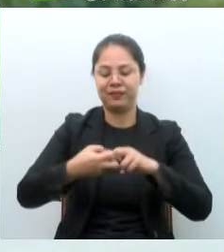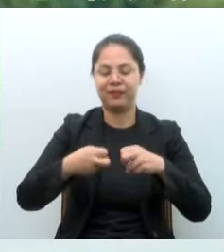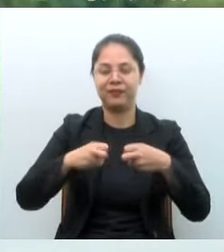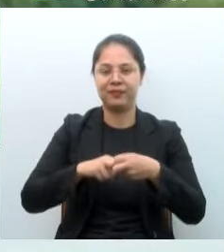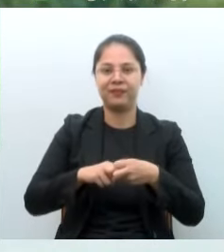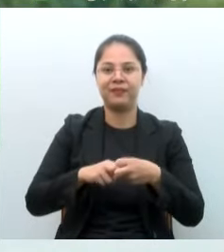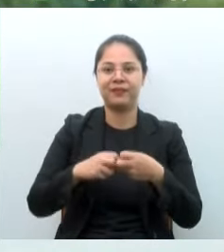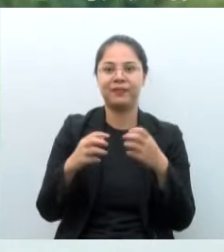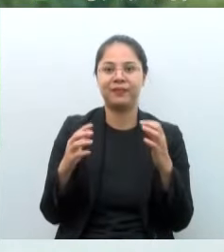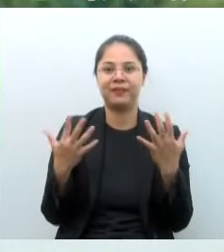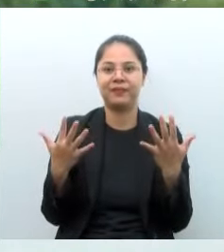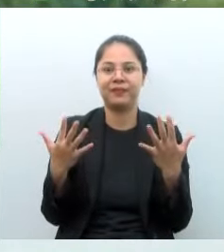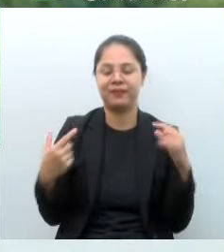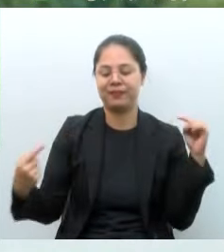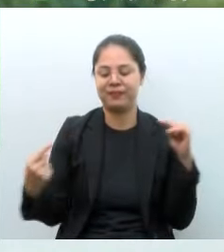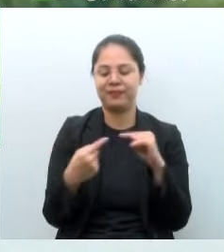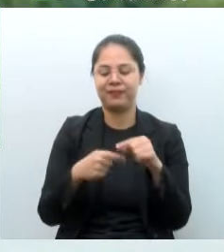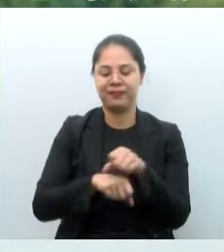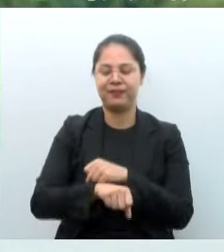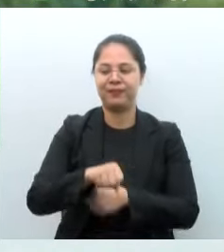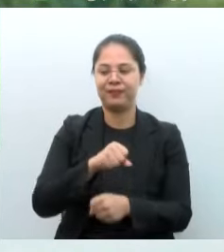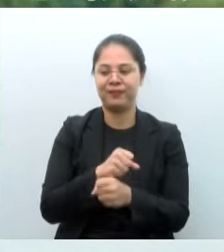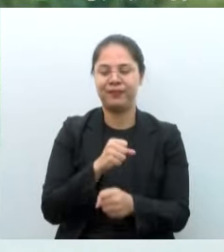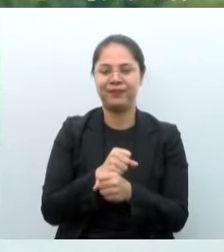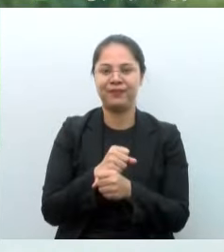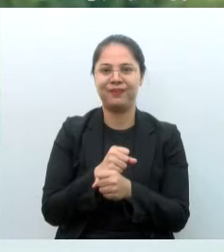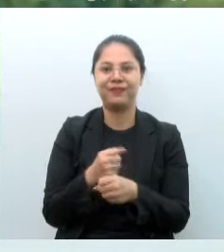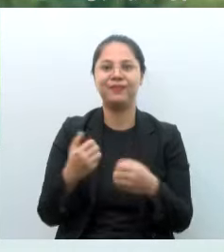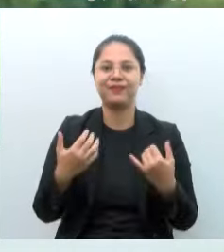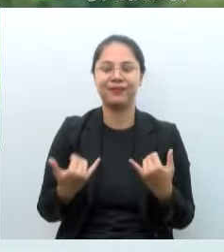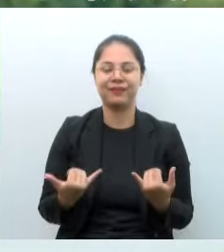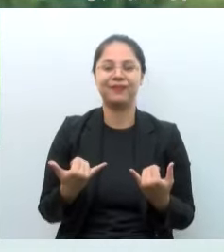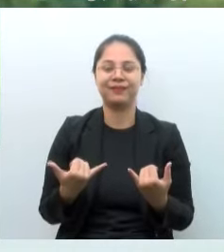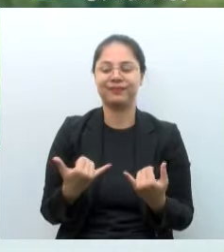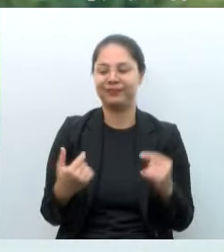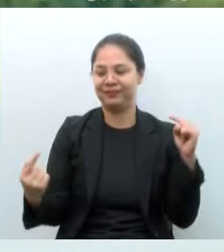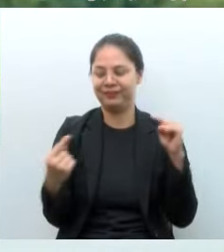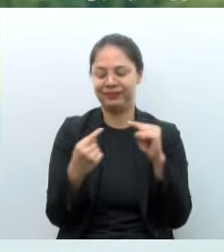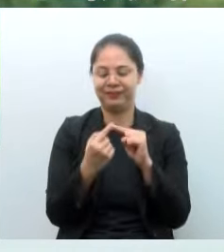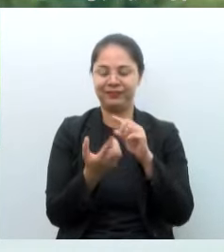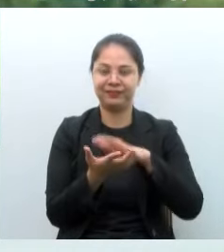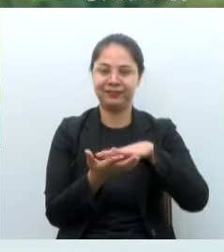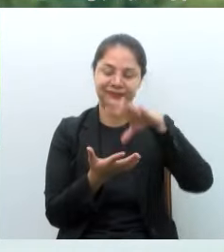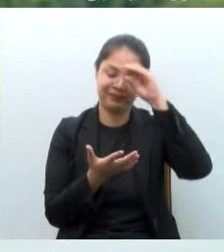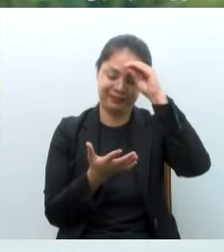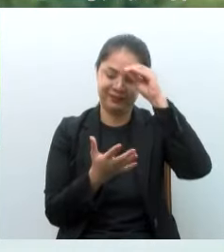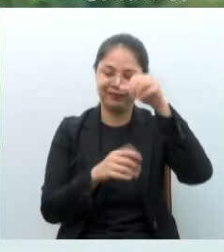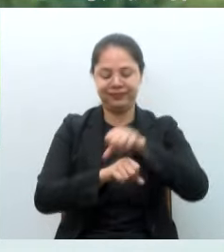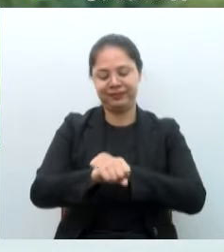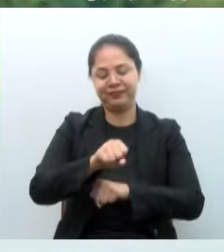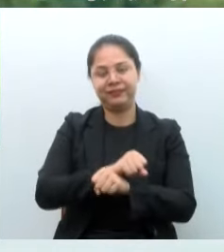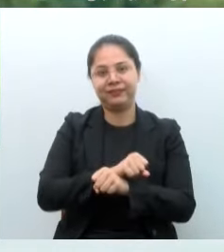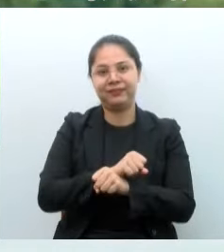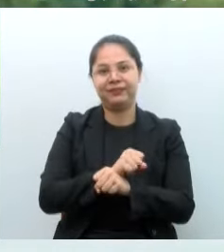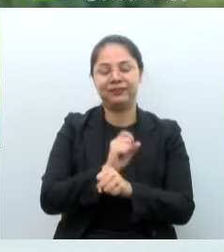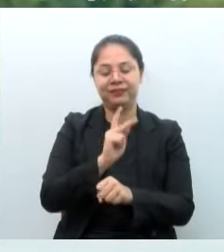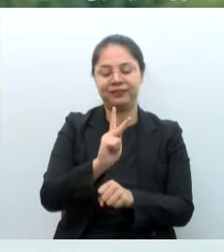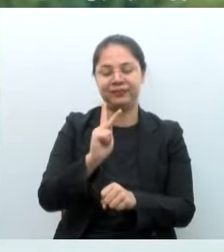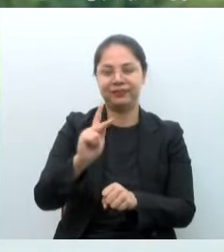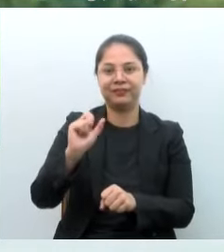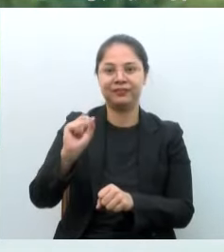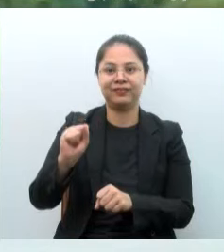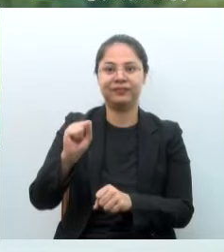น้องๆในการปฏิบัติงานและในขณะเดียวกันนะครับวันนี้ทางสำนักงานคณะกรรมการการศึกษากรรมฐานเองและกกส.ก็ได้หารือ